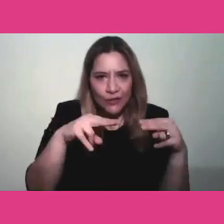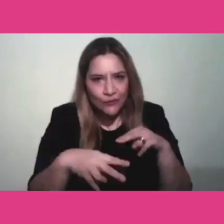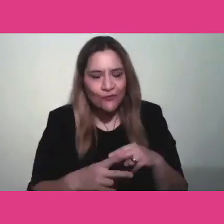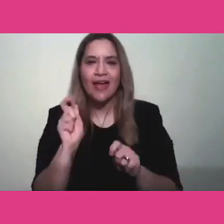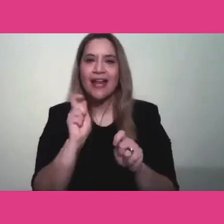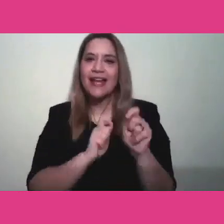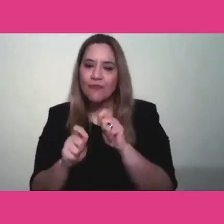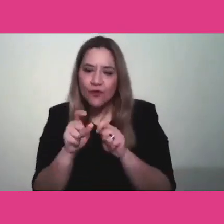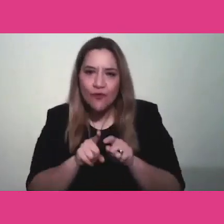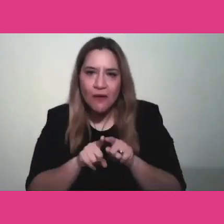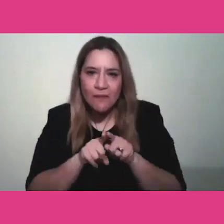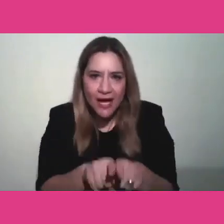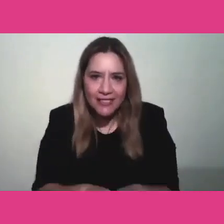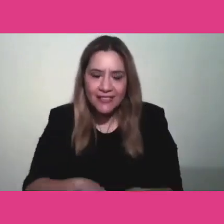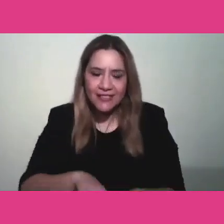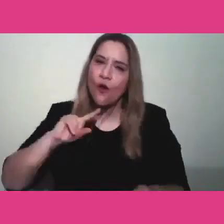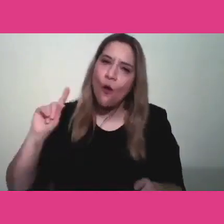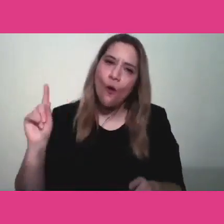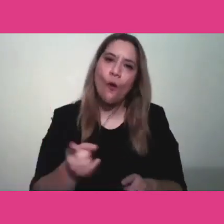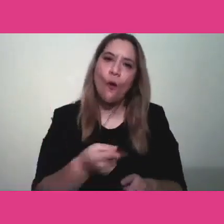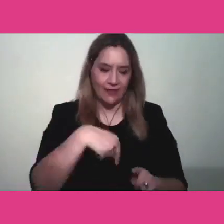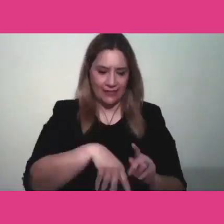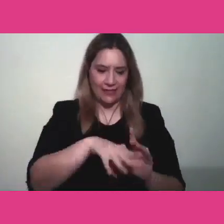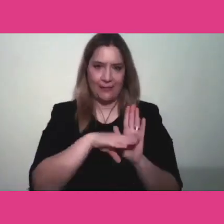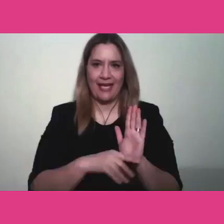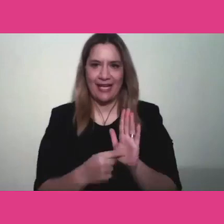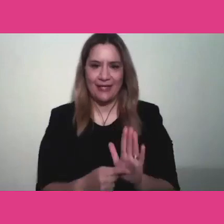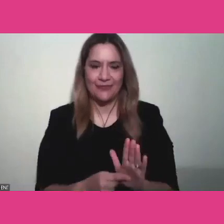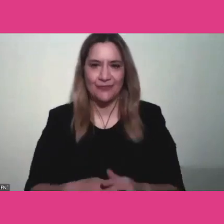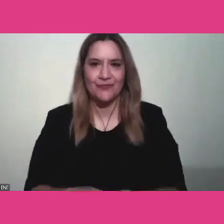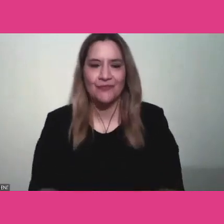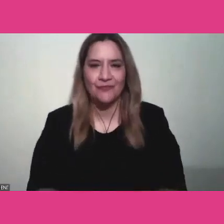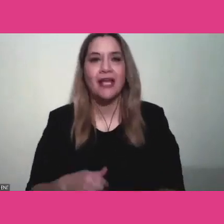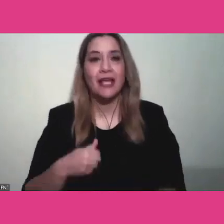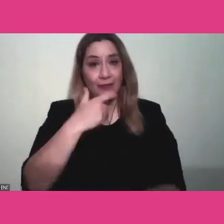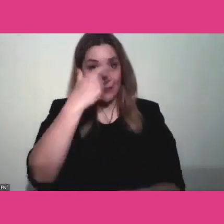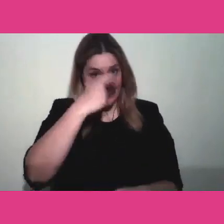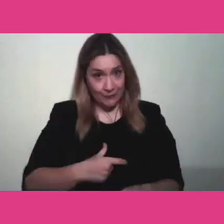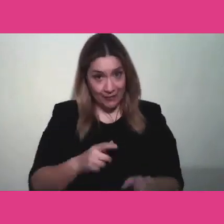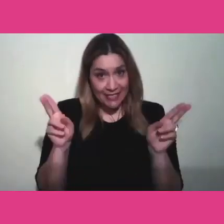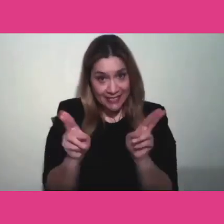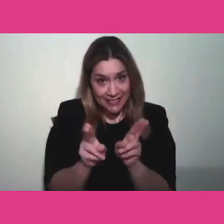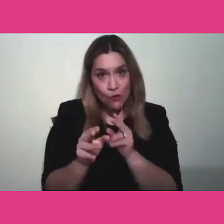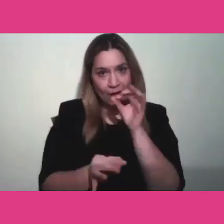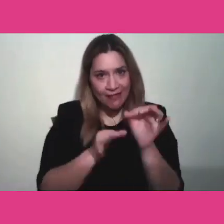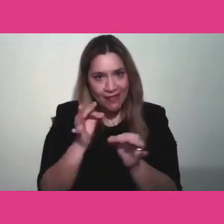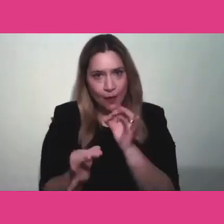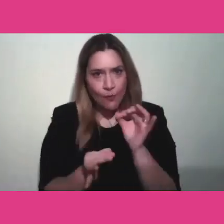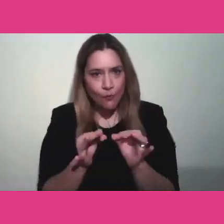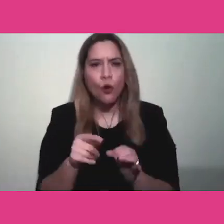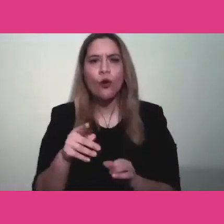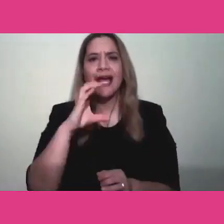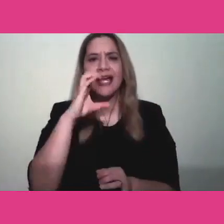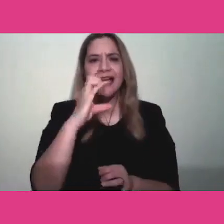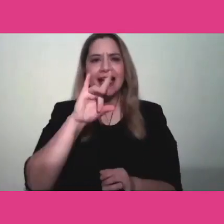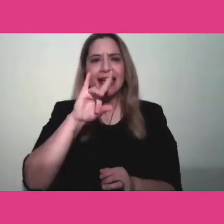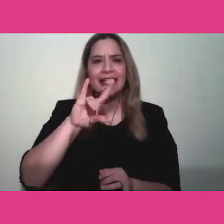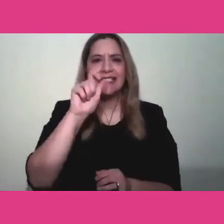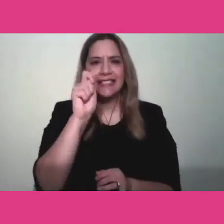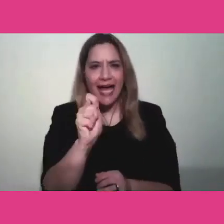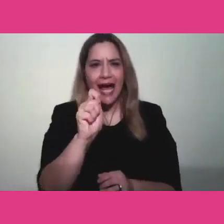του όλα αυτά που θα δούμε σήμερα. Να πω έτσι λίγο κι εγώ σύντομα για το τι είναι η Challenge και τι